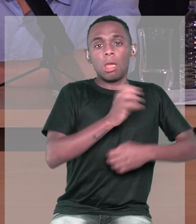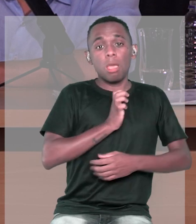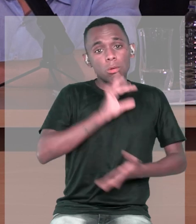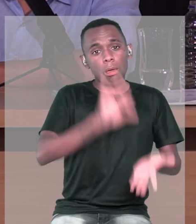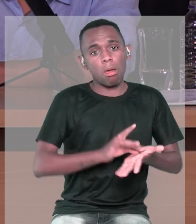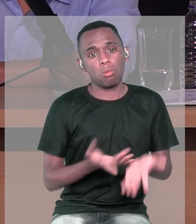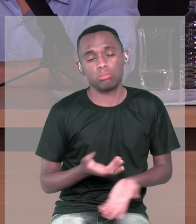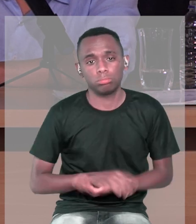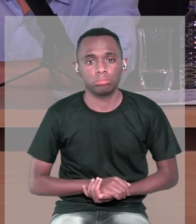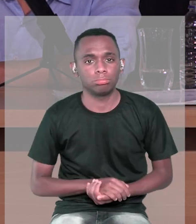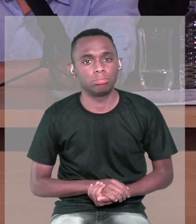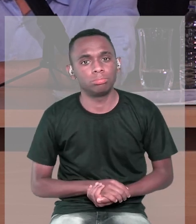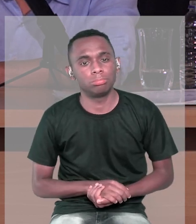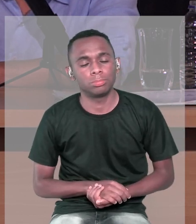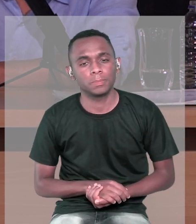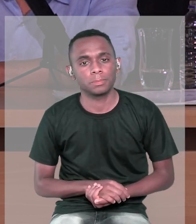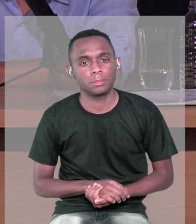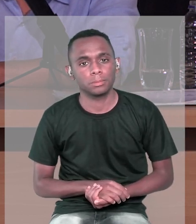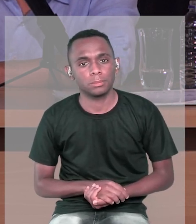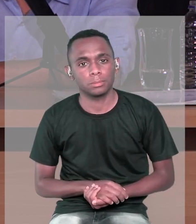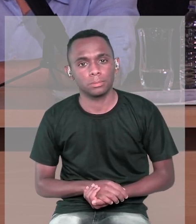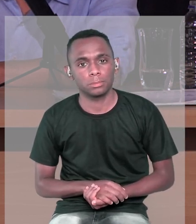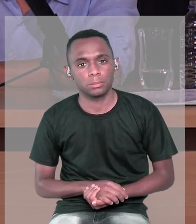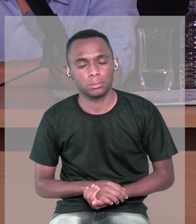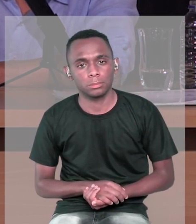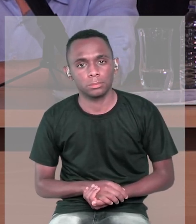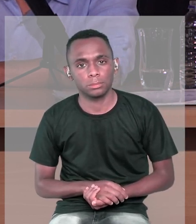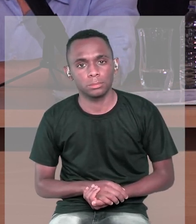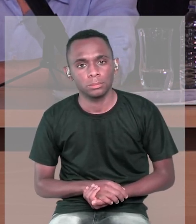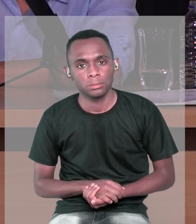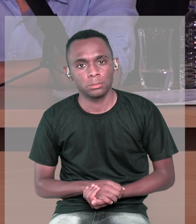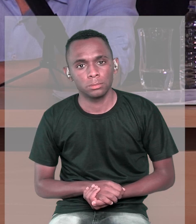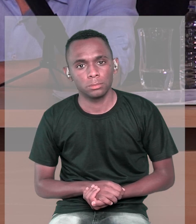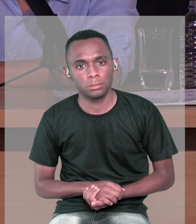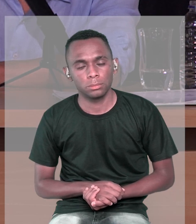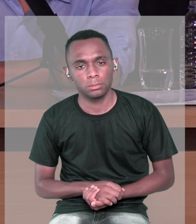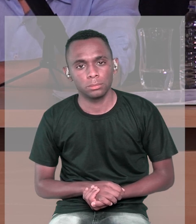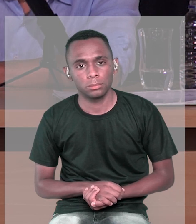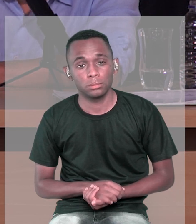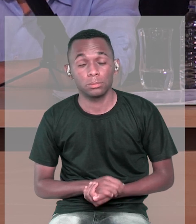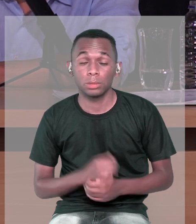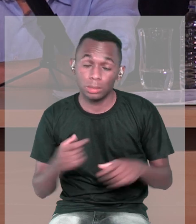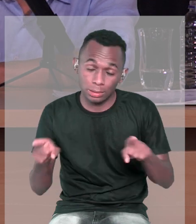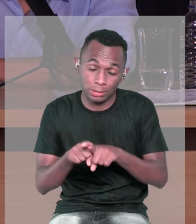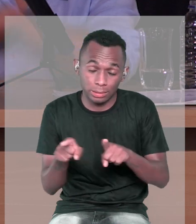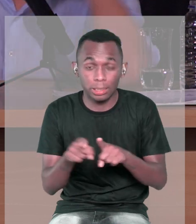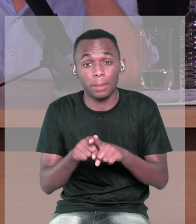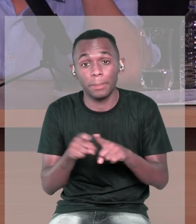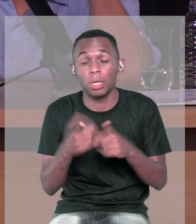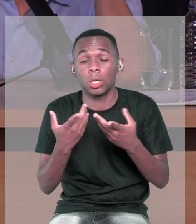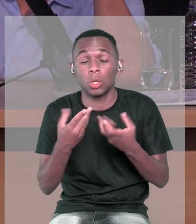Donc, je voudrais quand même préciser une dernière chose très importante. Queria deixar aqui uma